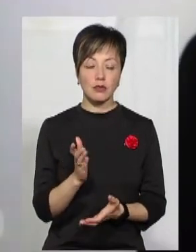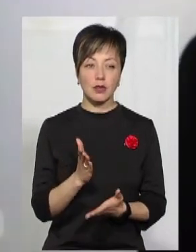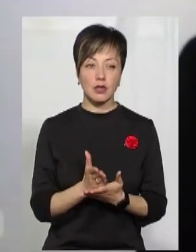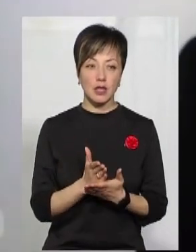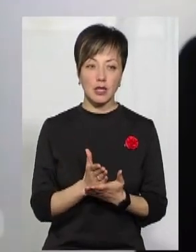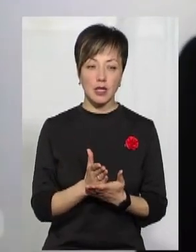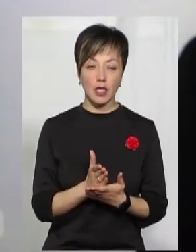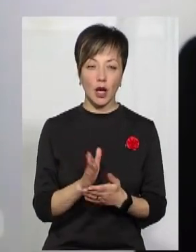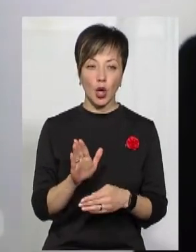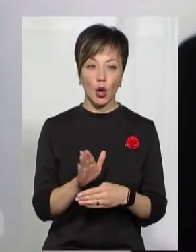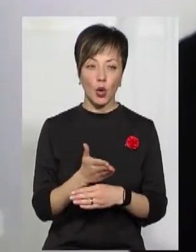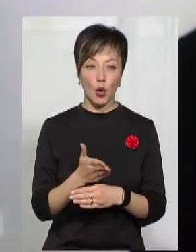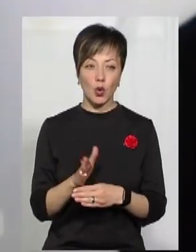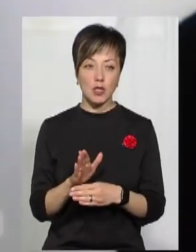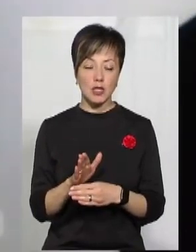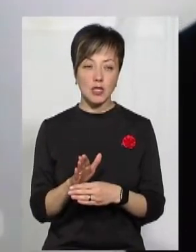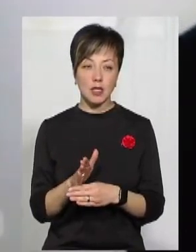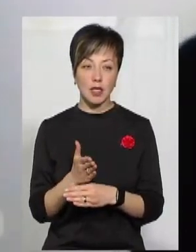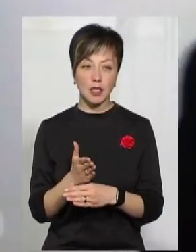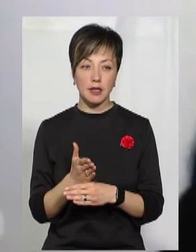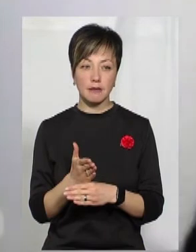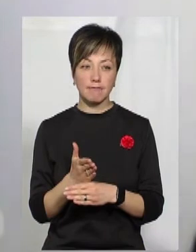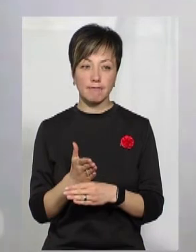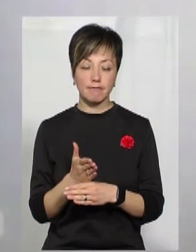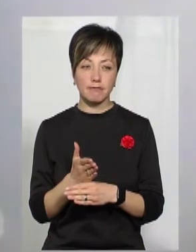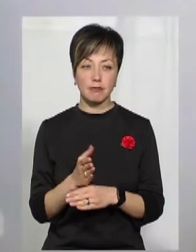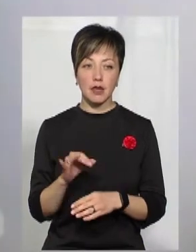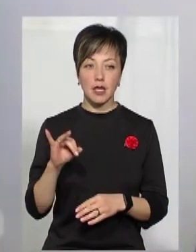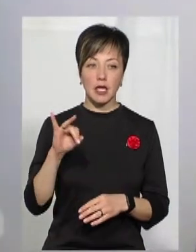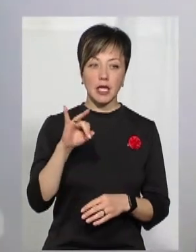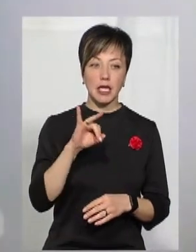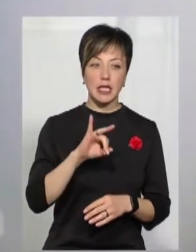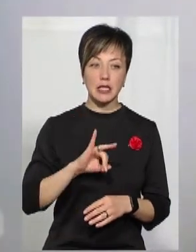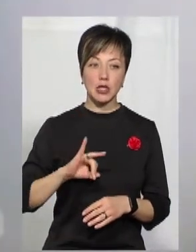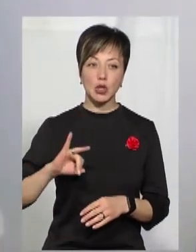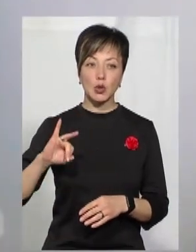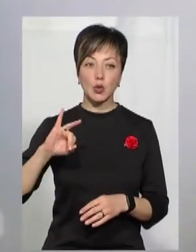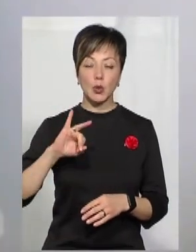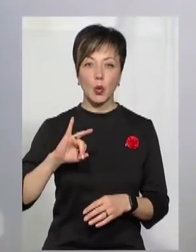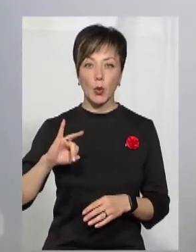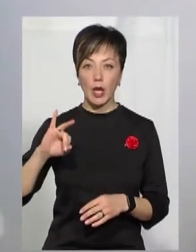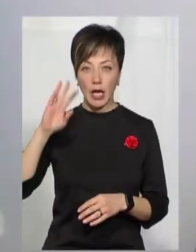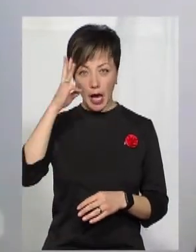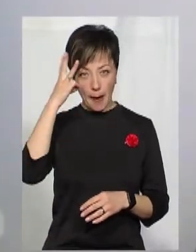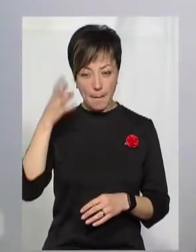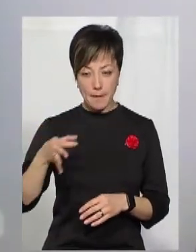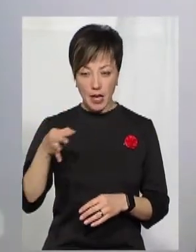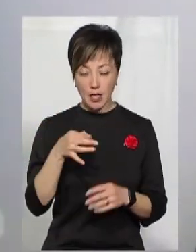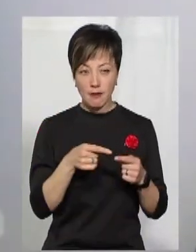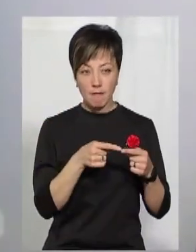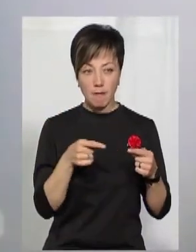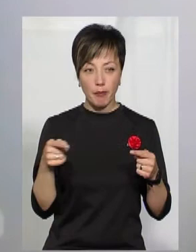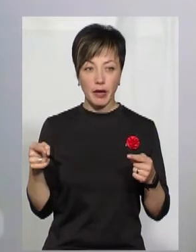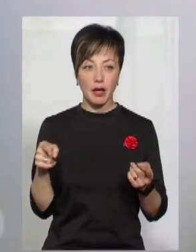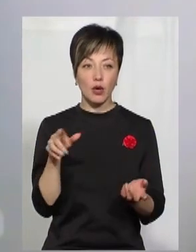є розділи, зокрема, з історії Хмельниччини саме в період окупації, а також нами